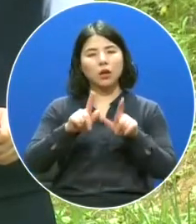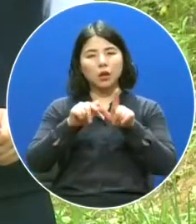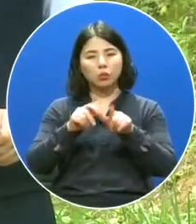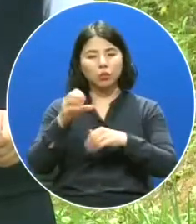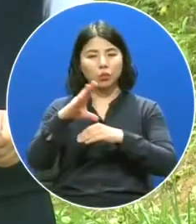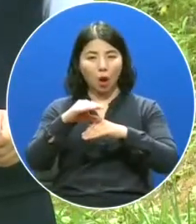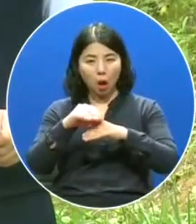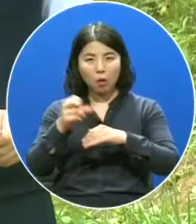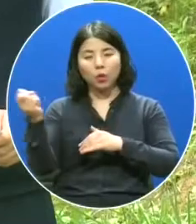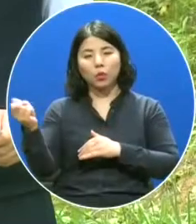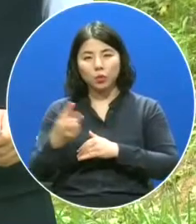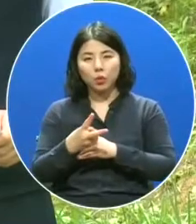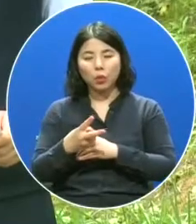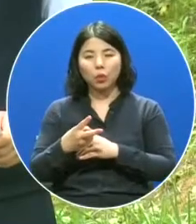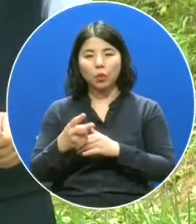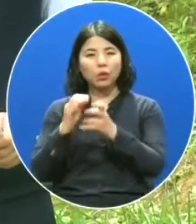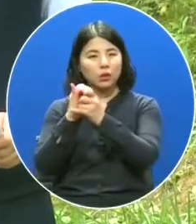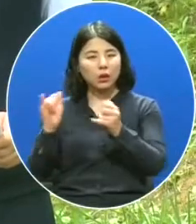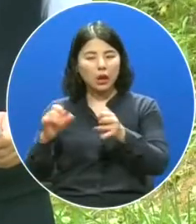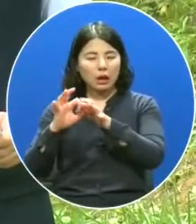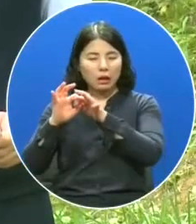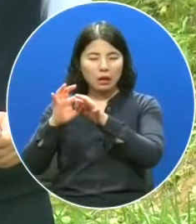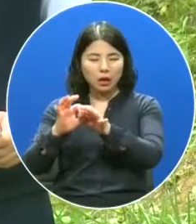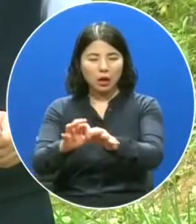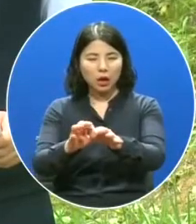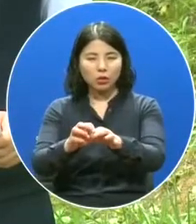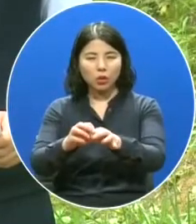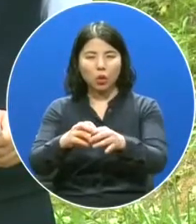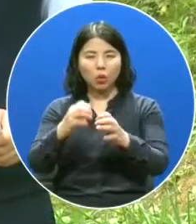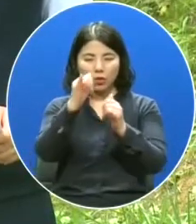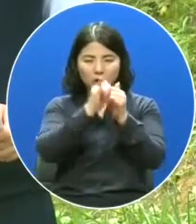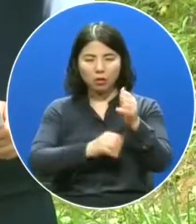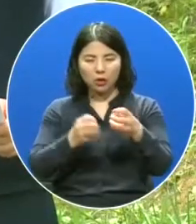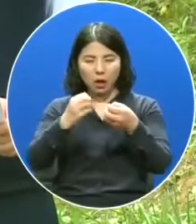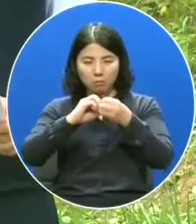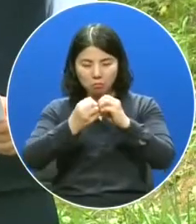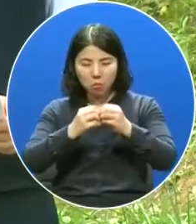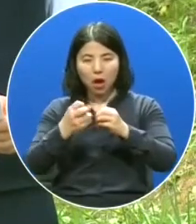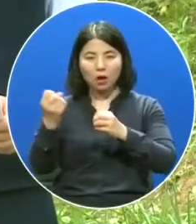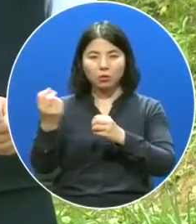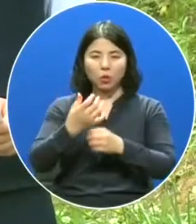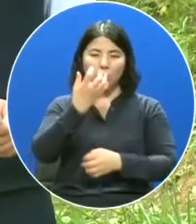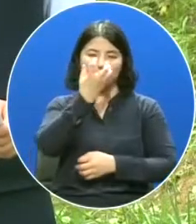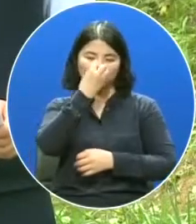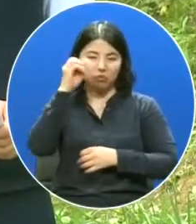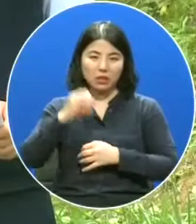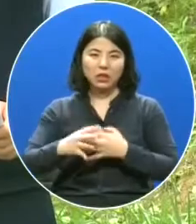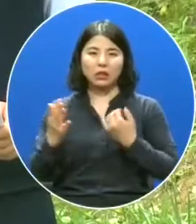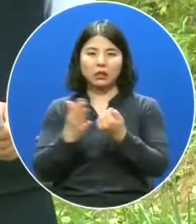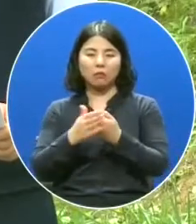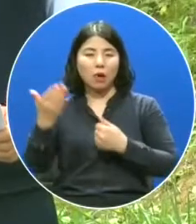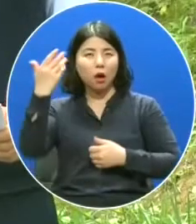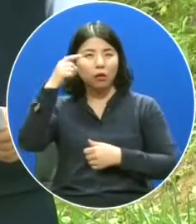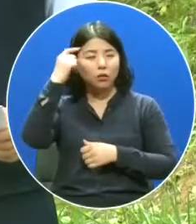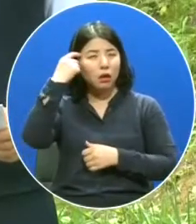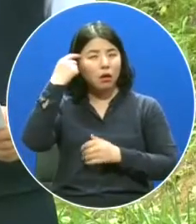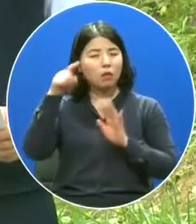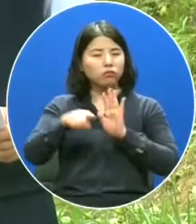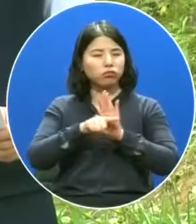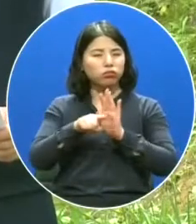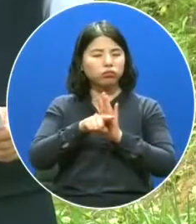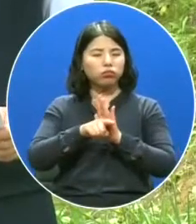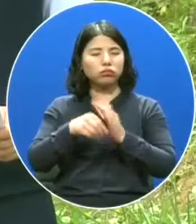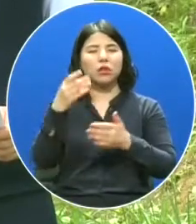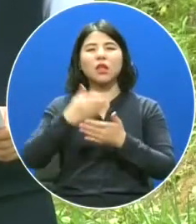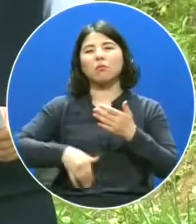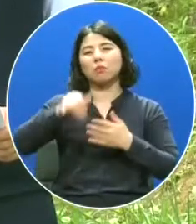하지만 일부 언론과 인물들의 지속적인 왜곡과 폄훼로 5.18 민주화운동의 부정적 인식이